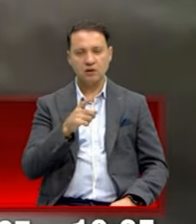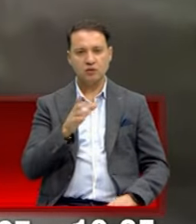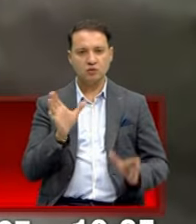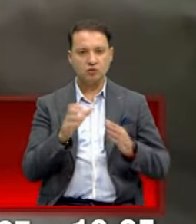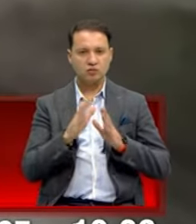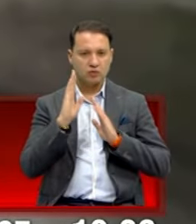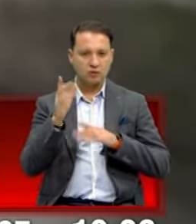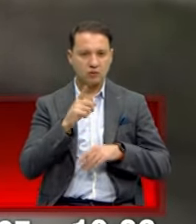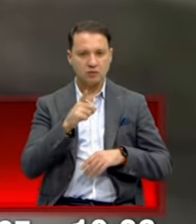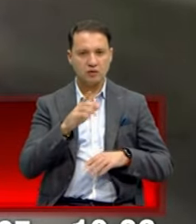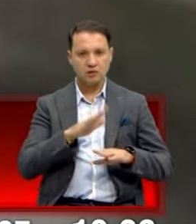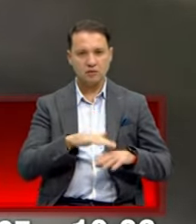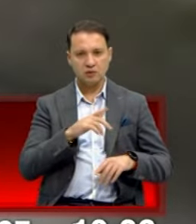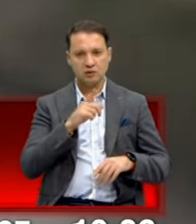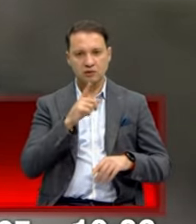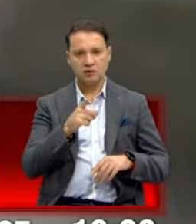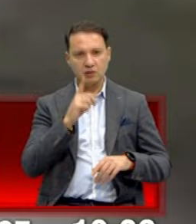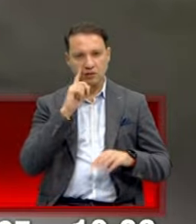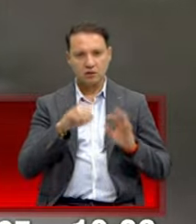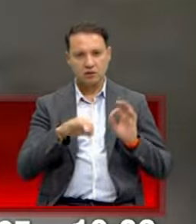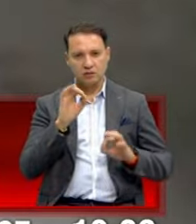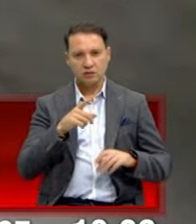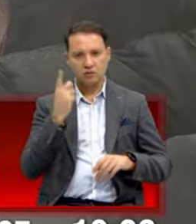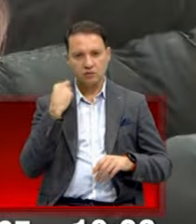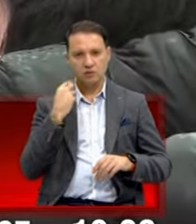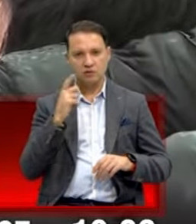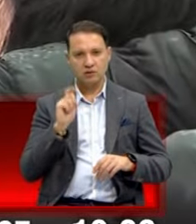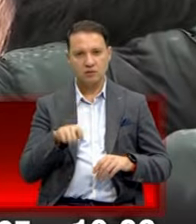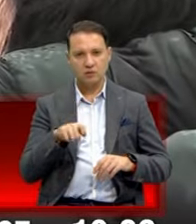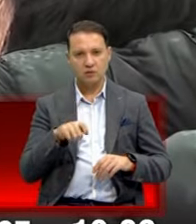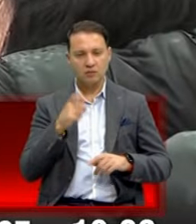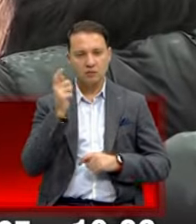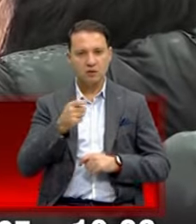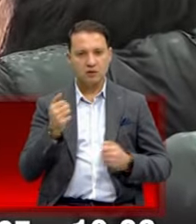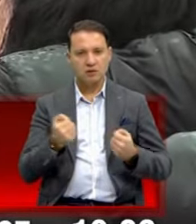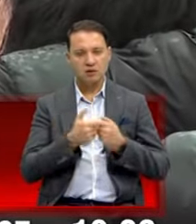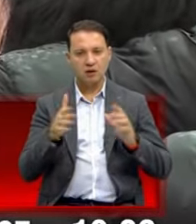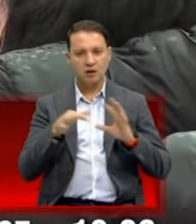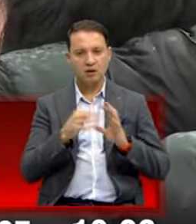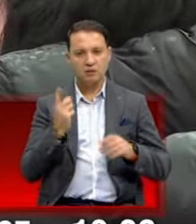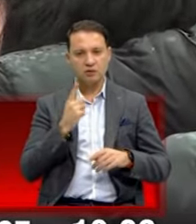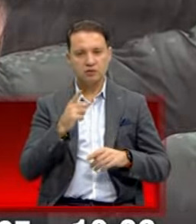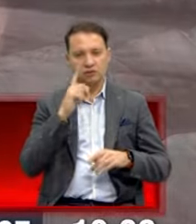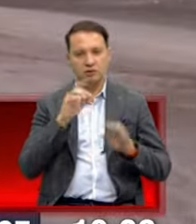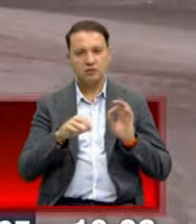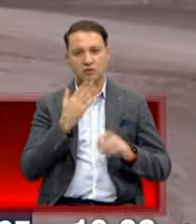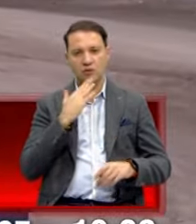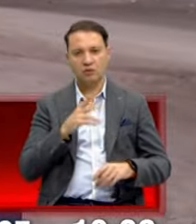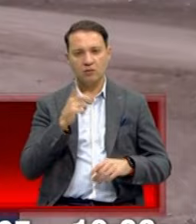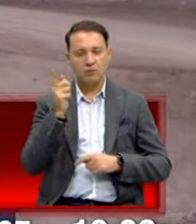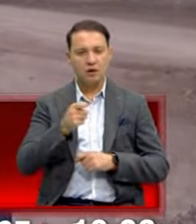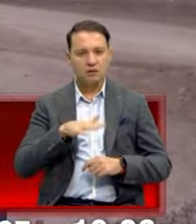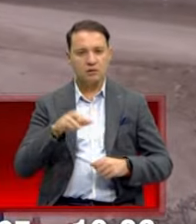heyet gönderdik. Onların yaptıkları denetimlerde dün gerçekleşen maden kazasıyla alakalı herhangi bir tespit yok.